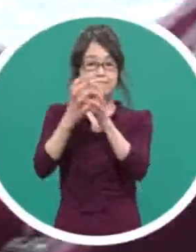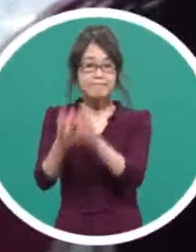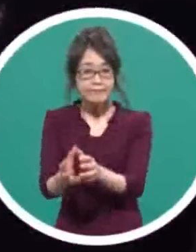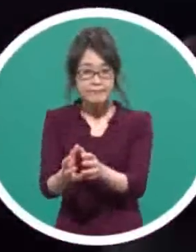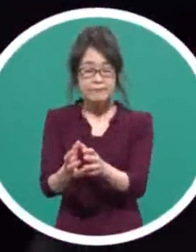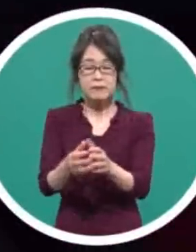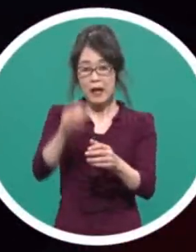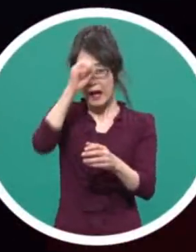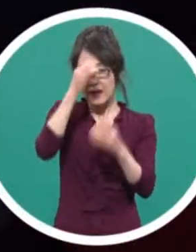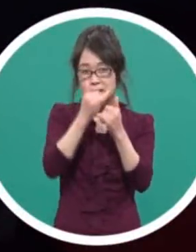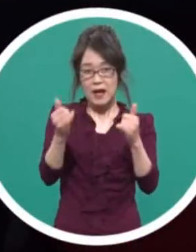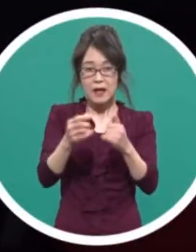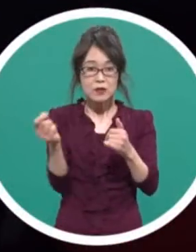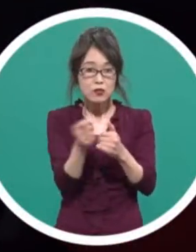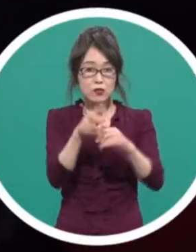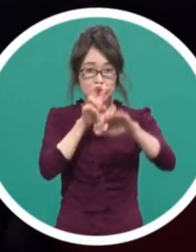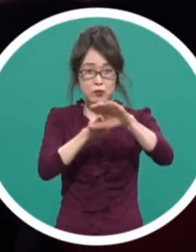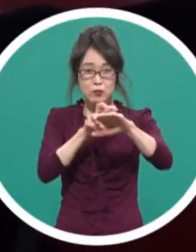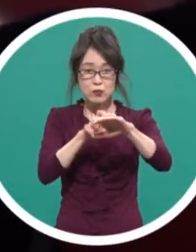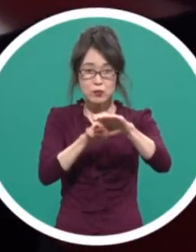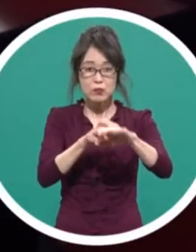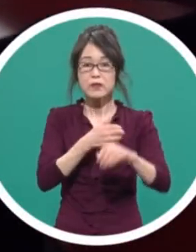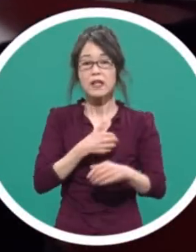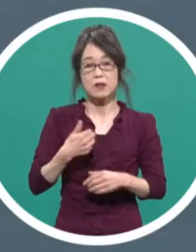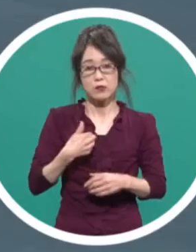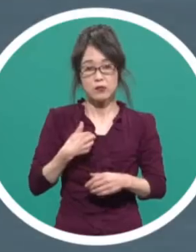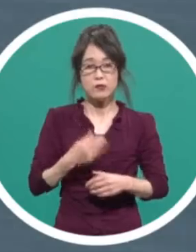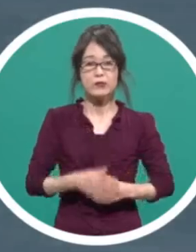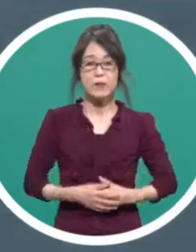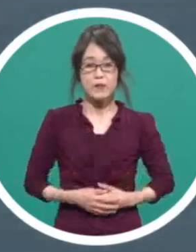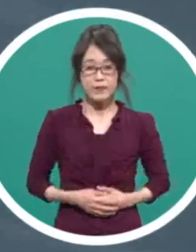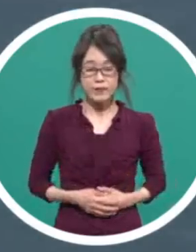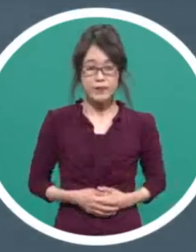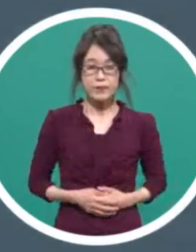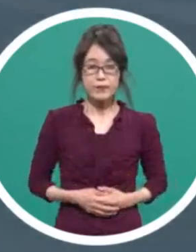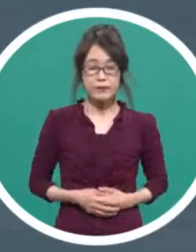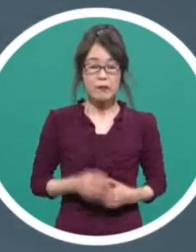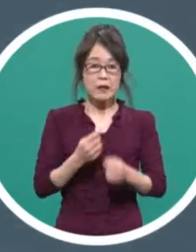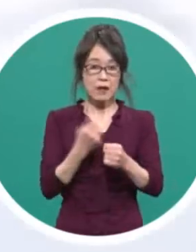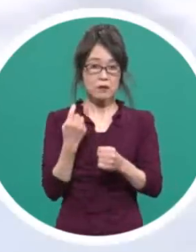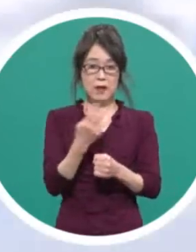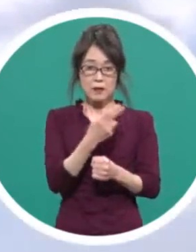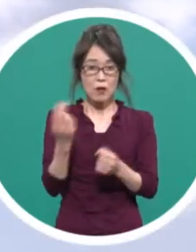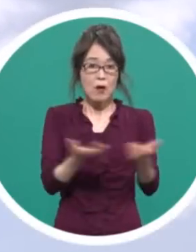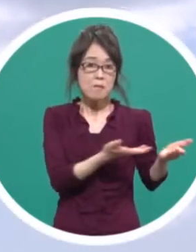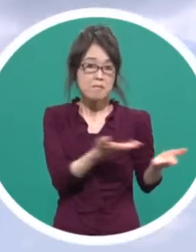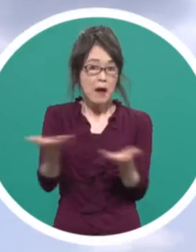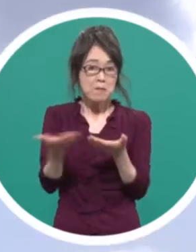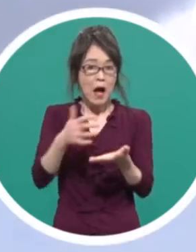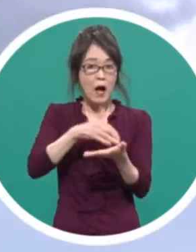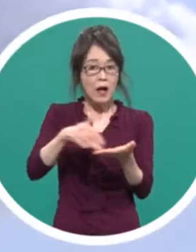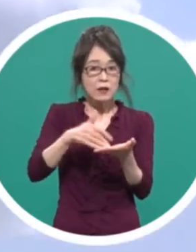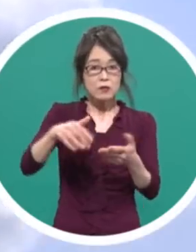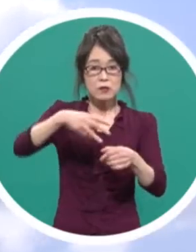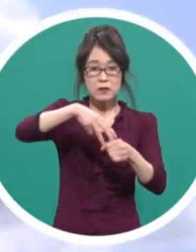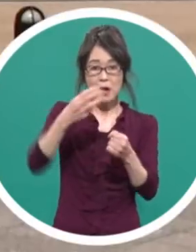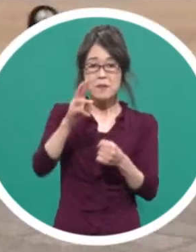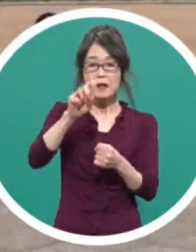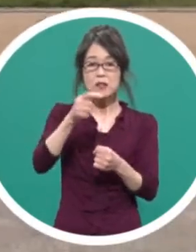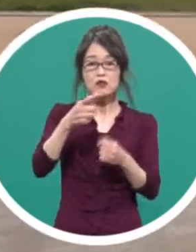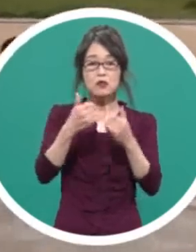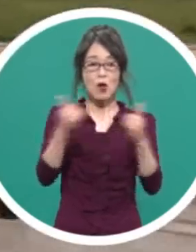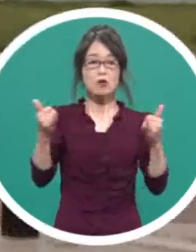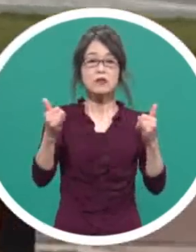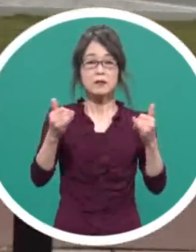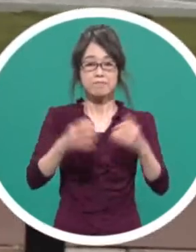向かい、患者に救命措置を行うことができる。昨年度は326人を搬送したぞ。